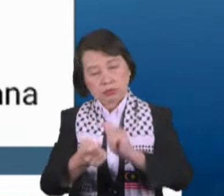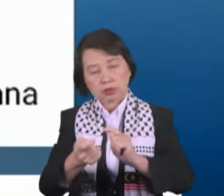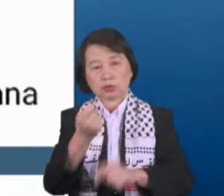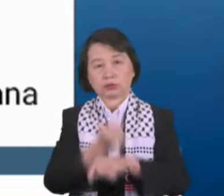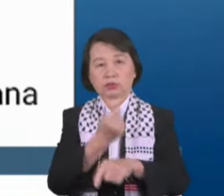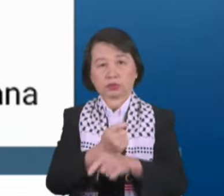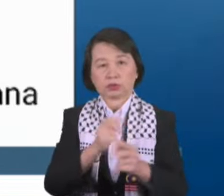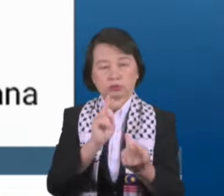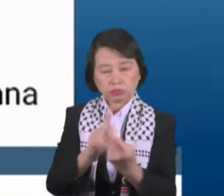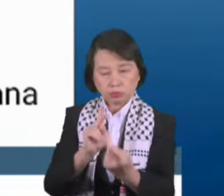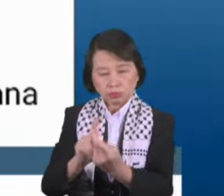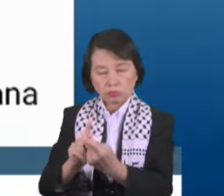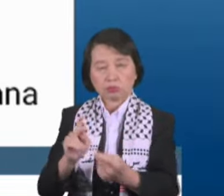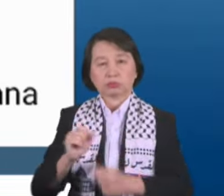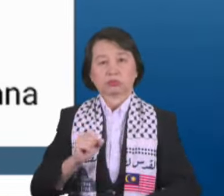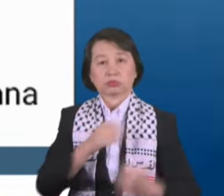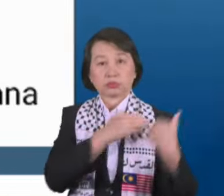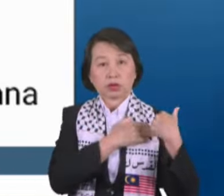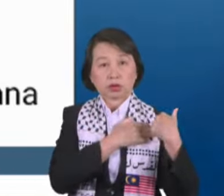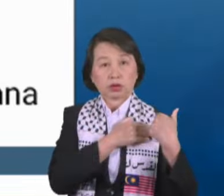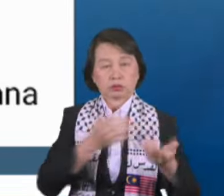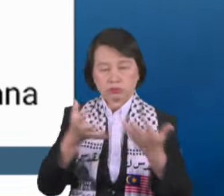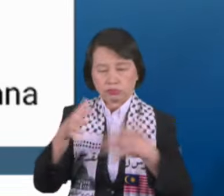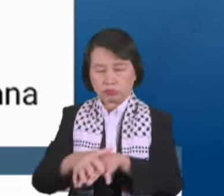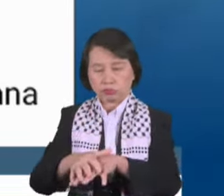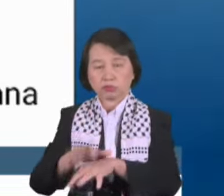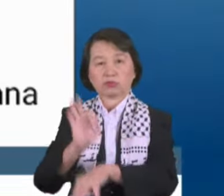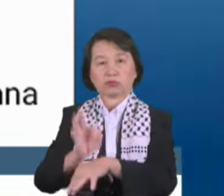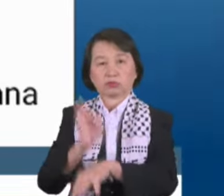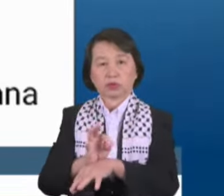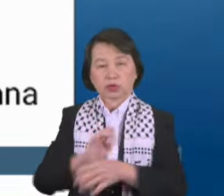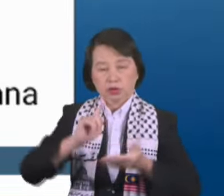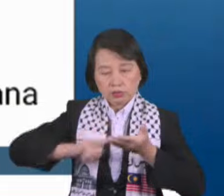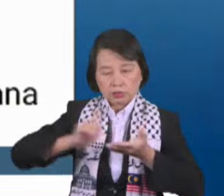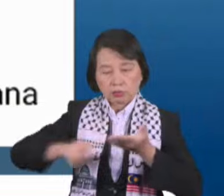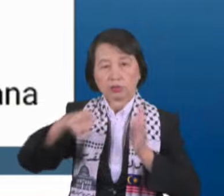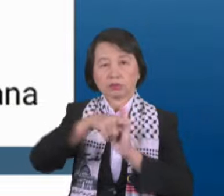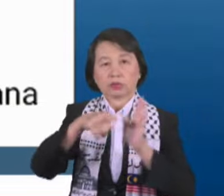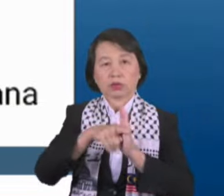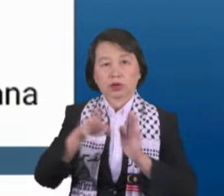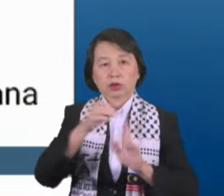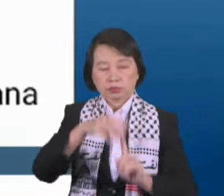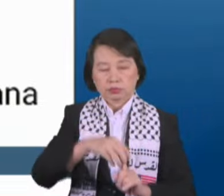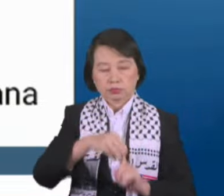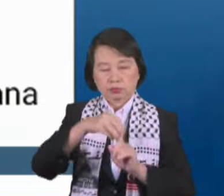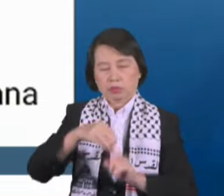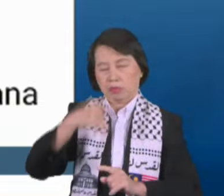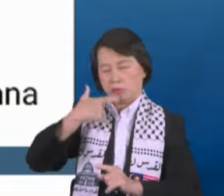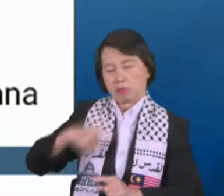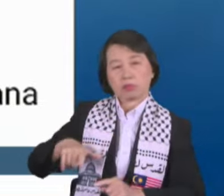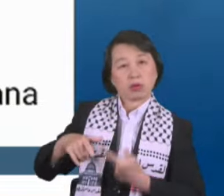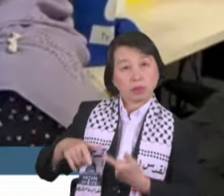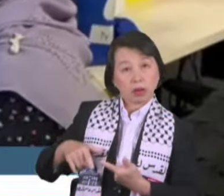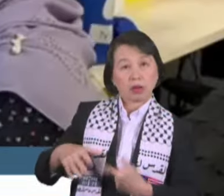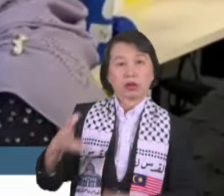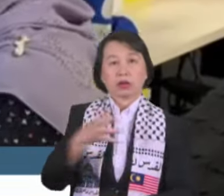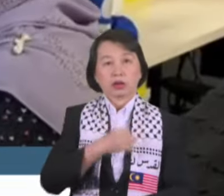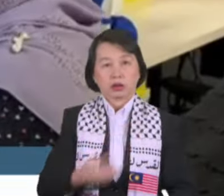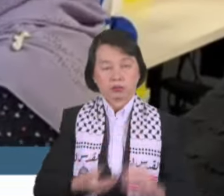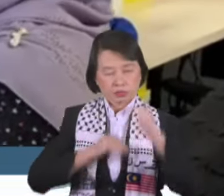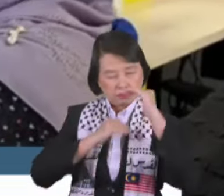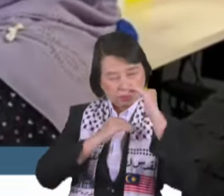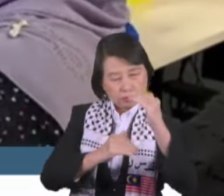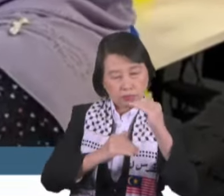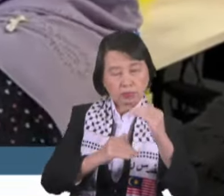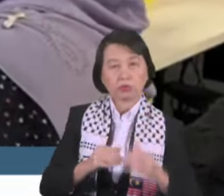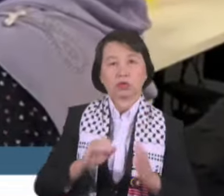tugas, rasionalisasi perjawatan, pertindihan fungsi, semakan peraturan dan keistimewaan yang lapuk. Selain itu,